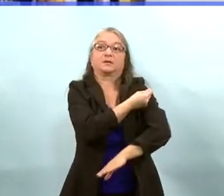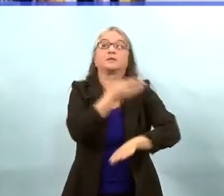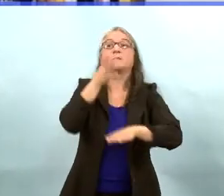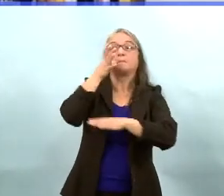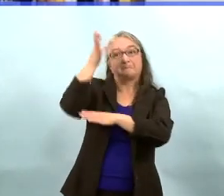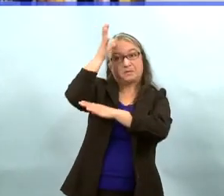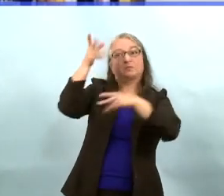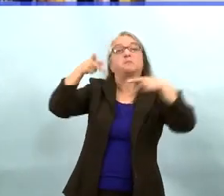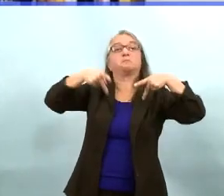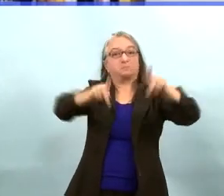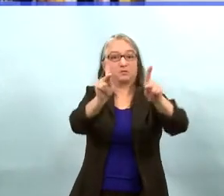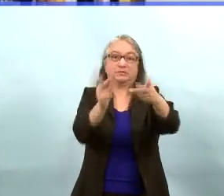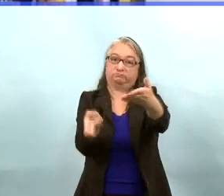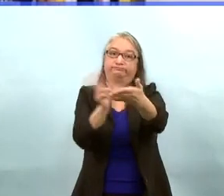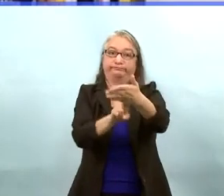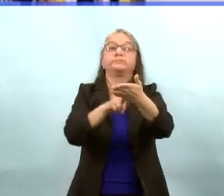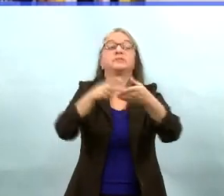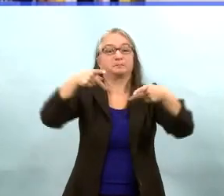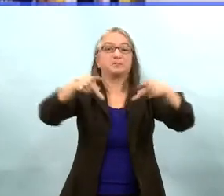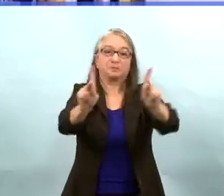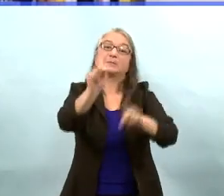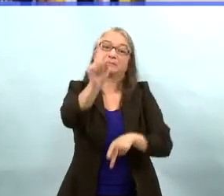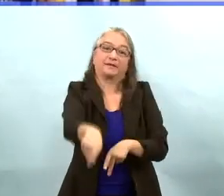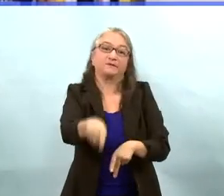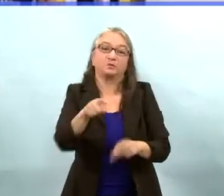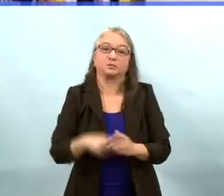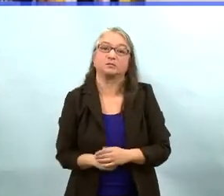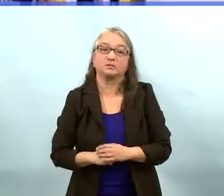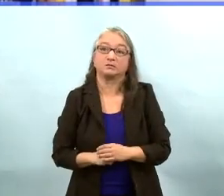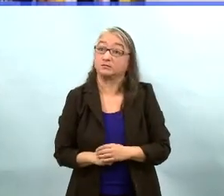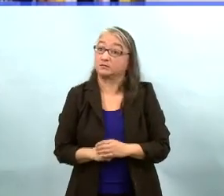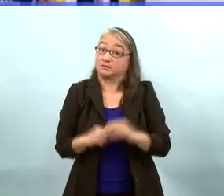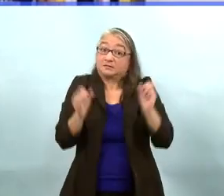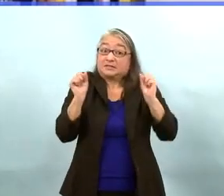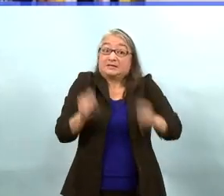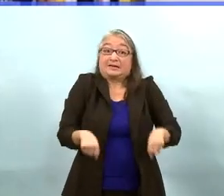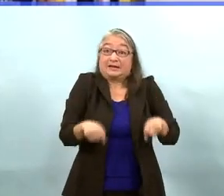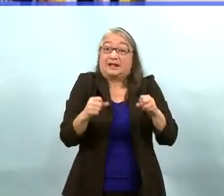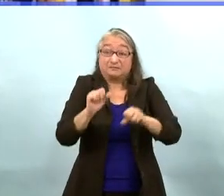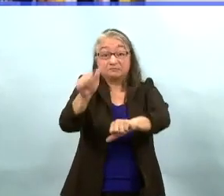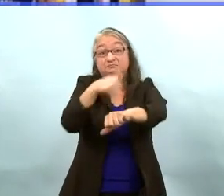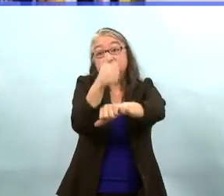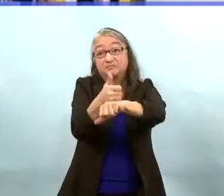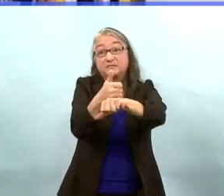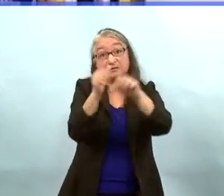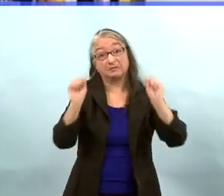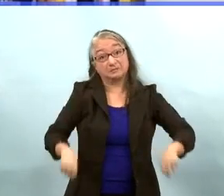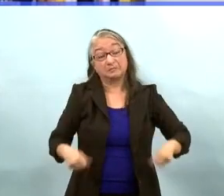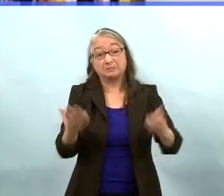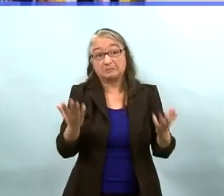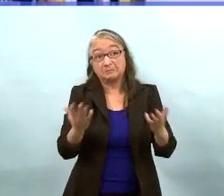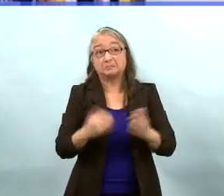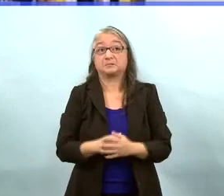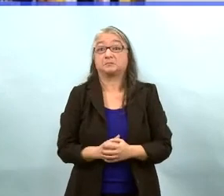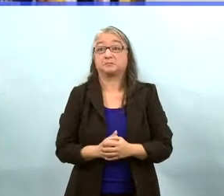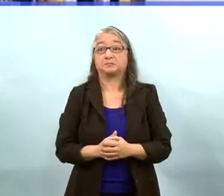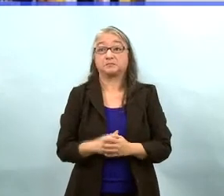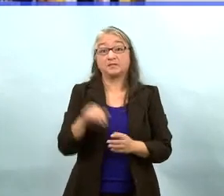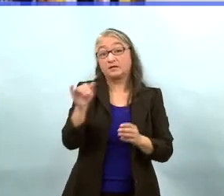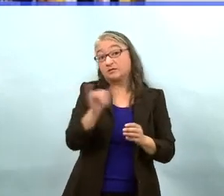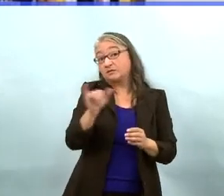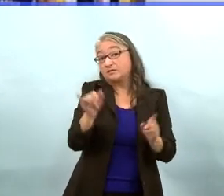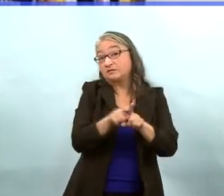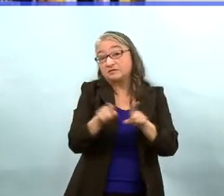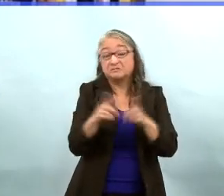à réconforter les parents et aussi les écoles afin de permettre la mise en œuvre de ce programme. Mais on va